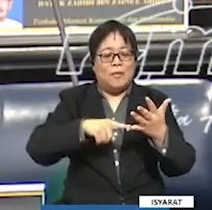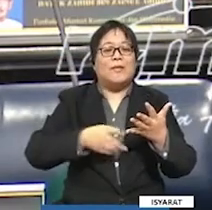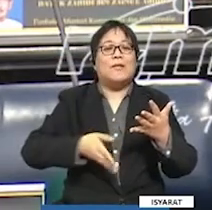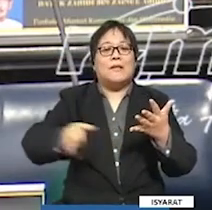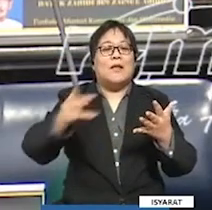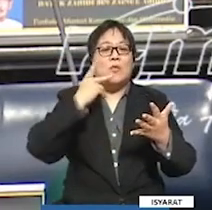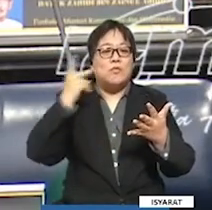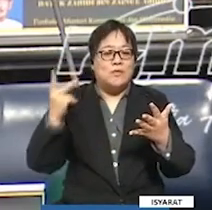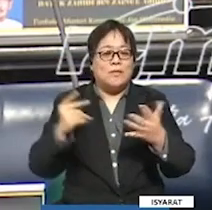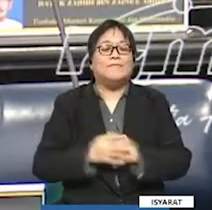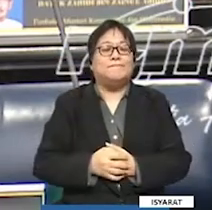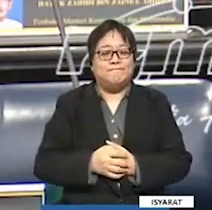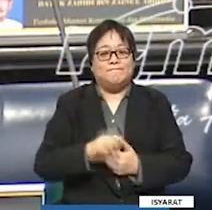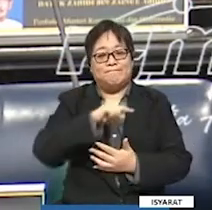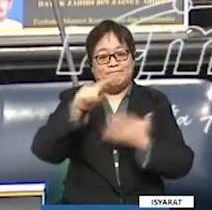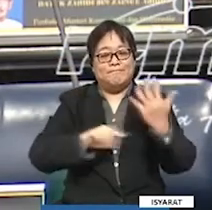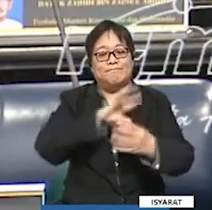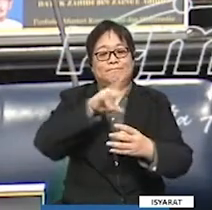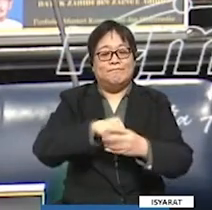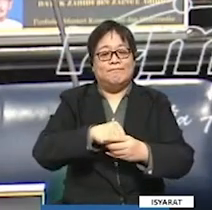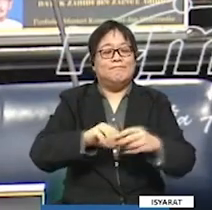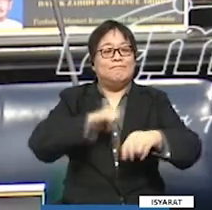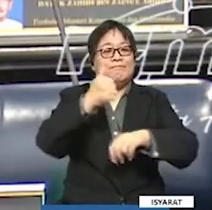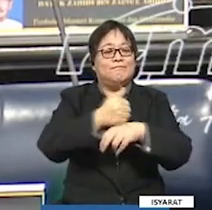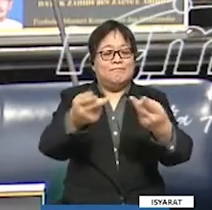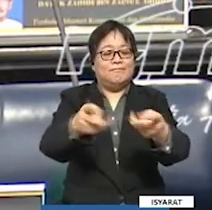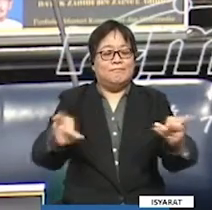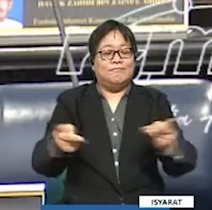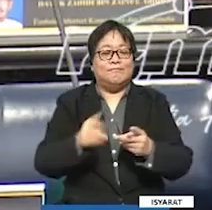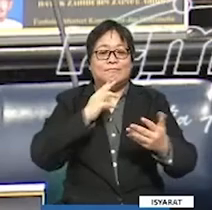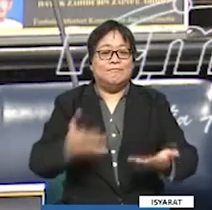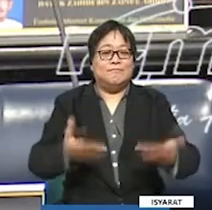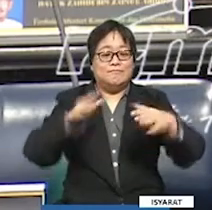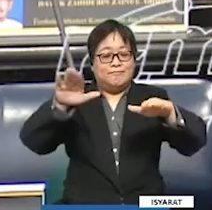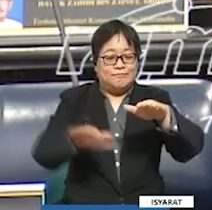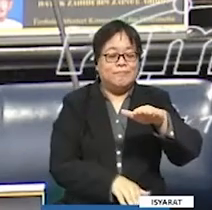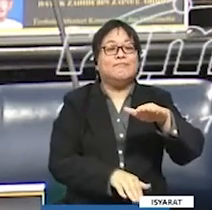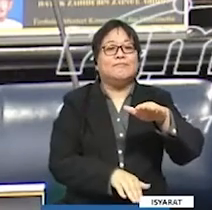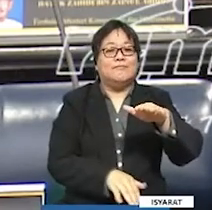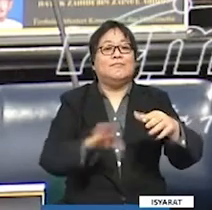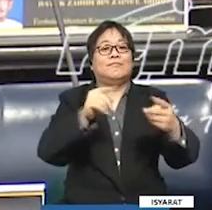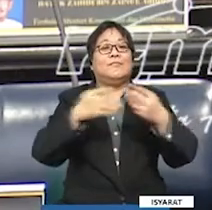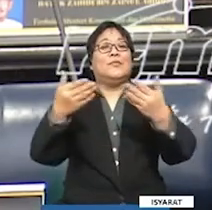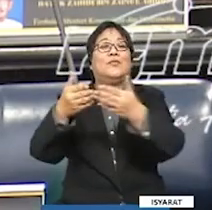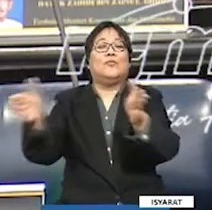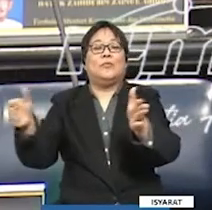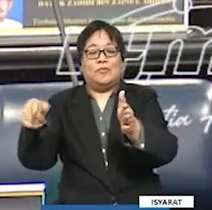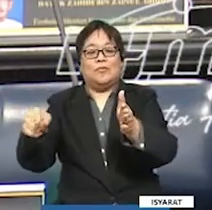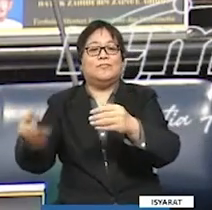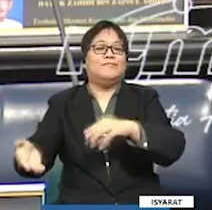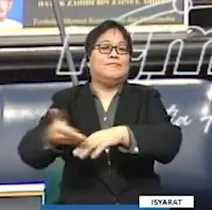saliran Jalan Kuching. Cadangan ini melibatkan kerja-kerja pembinaan kolam tekongan bawah tanah dan kolam tekongan terbuka, menaik